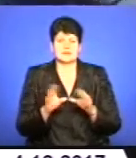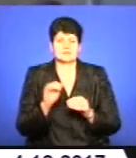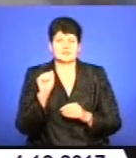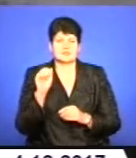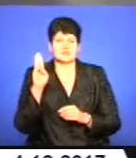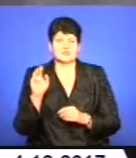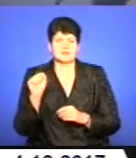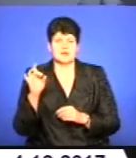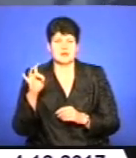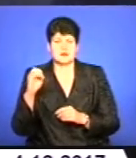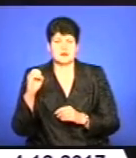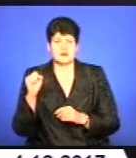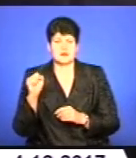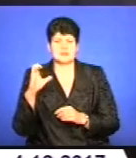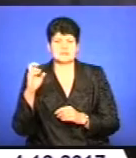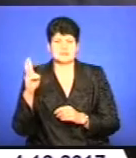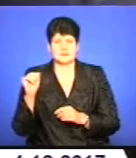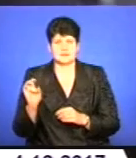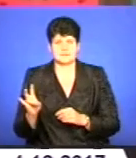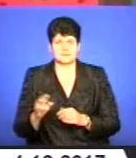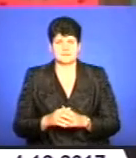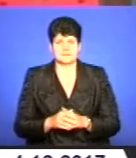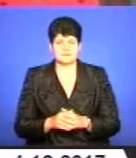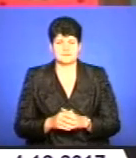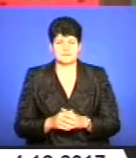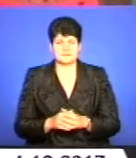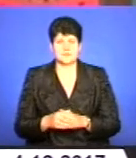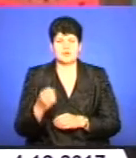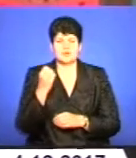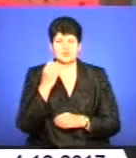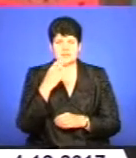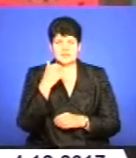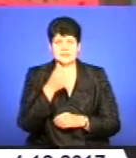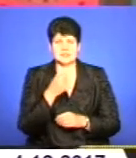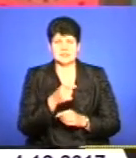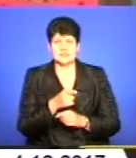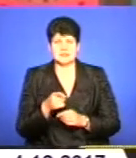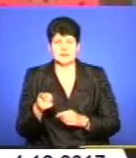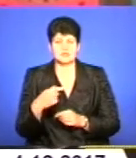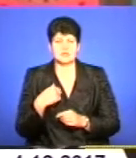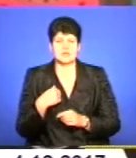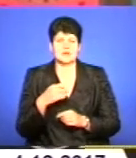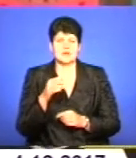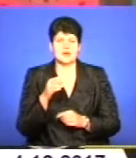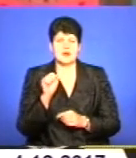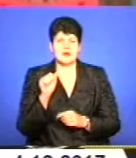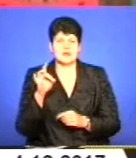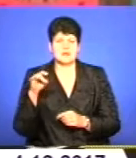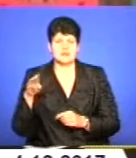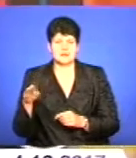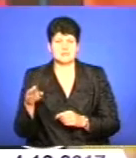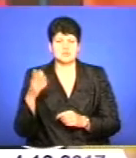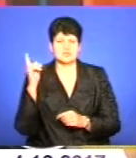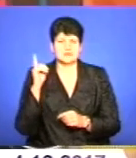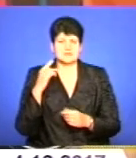прототипом головного героя фільму «Серпня». 14-й рік, і тоді Ахтем, мої давні друзі, ще з київської